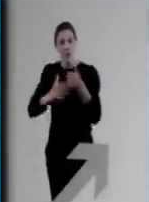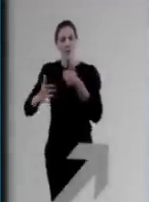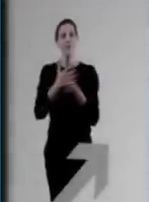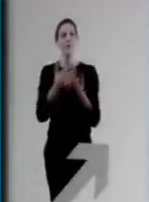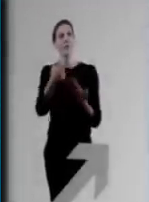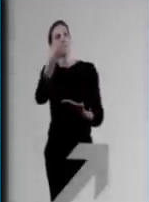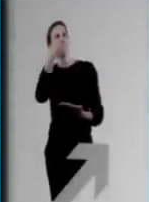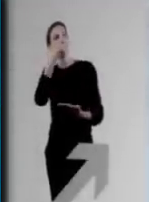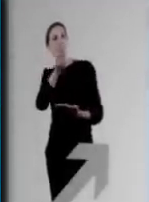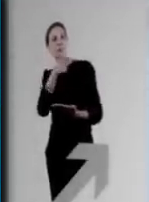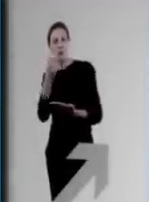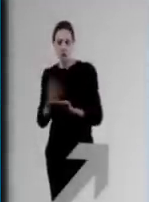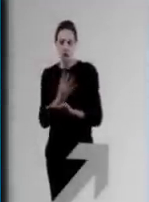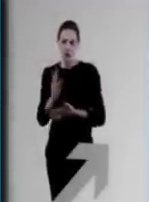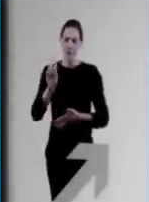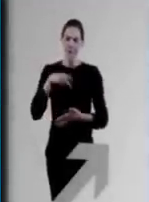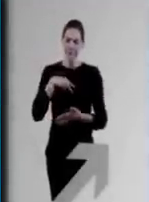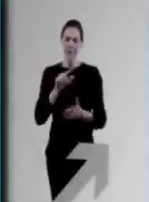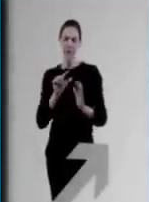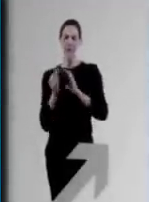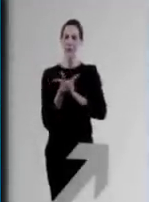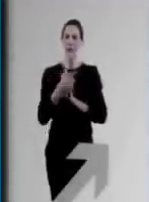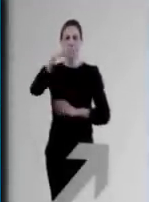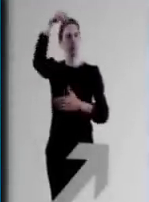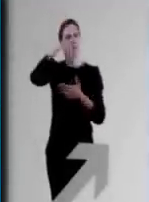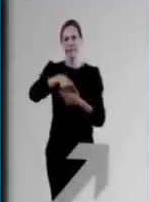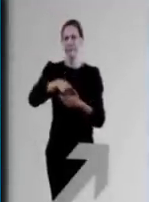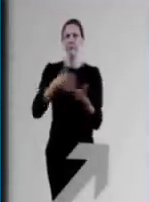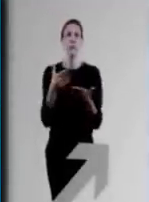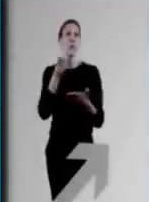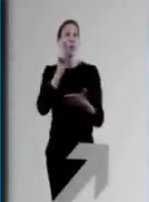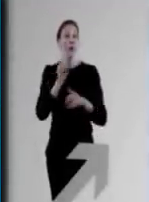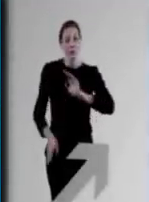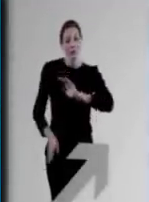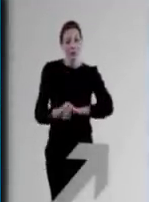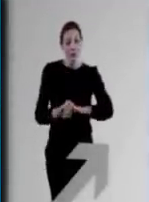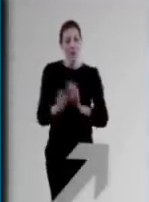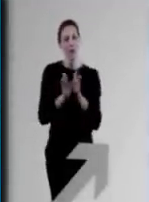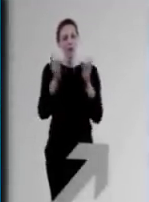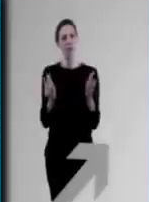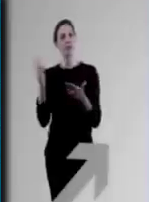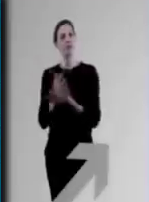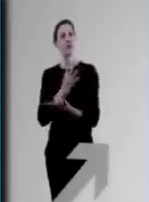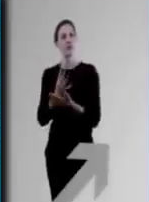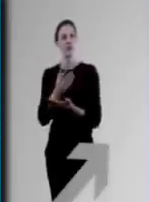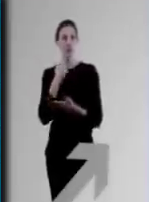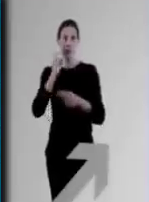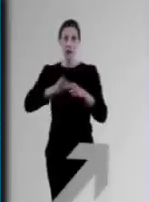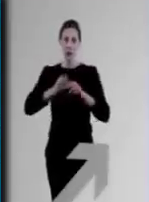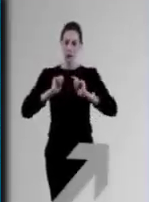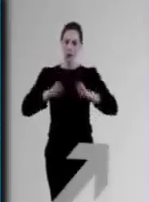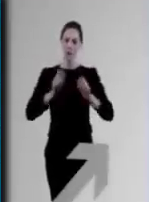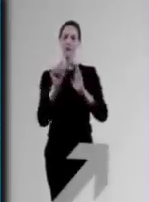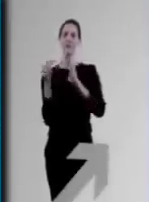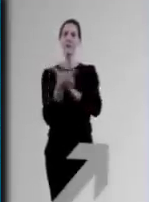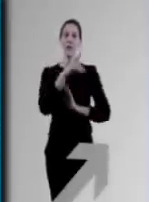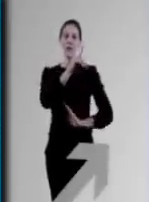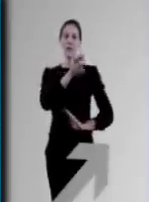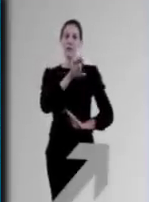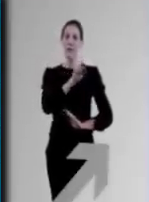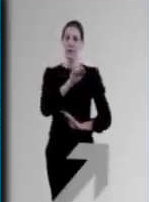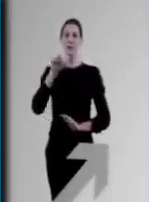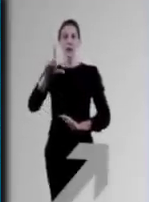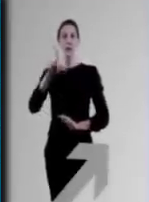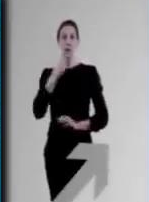L'innovation sociale, je pense qu'elle est intrinsèque au projet de Desel dans la mesure où, dans son projet d'entreprise, Desel, qui veut dire des